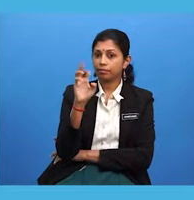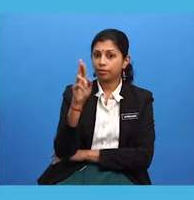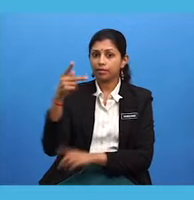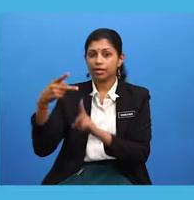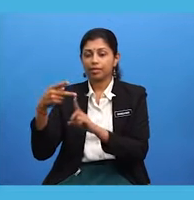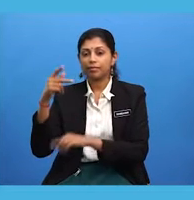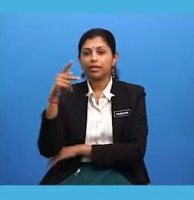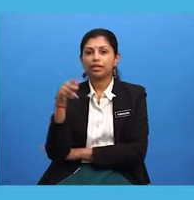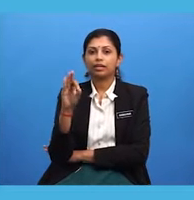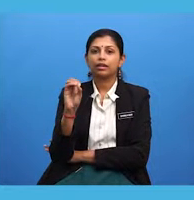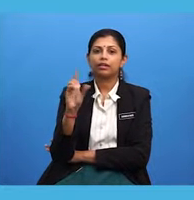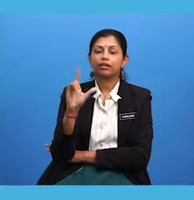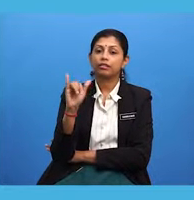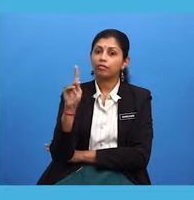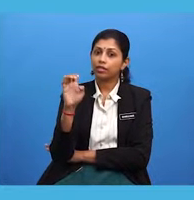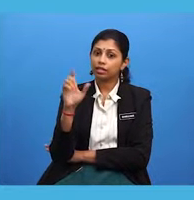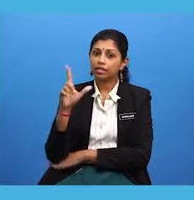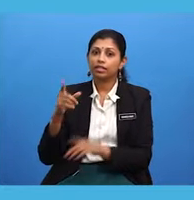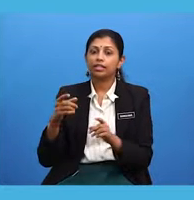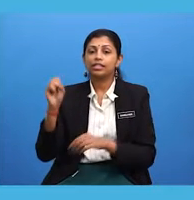kepada folikel sekunder.